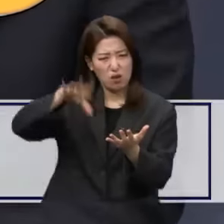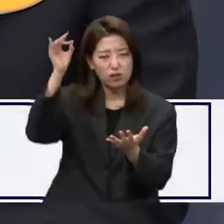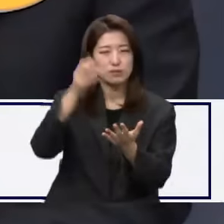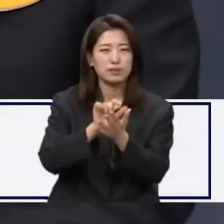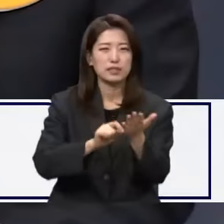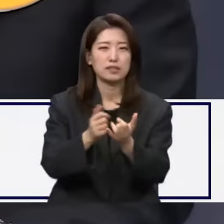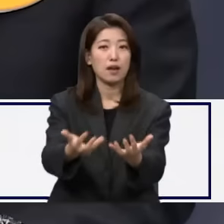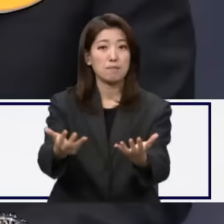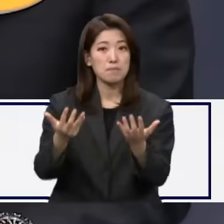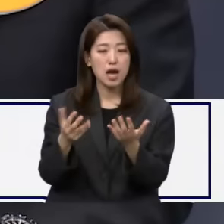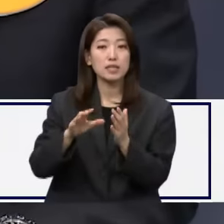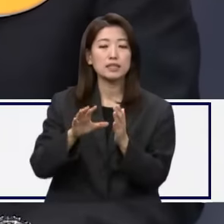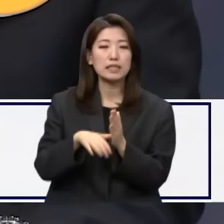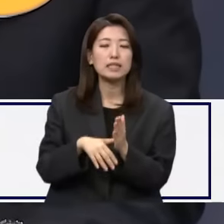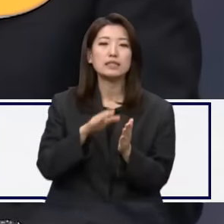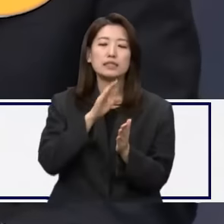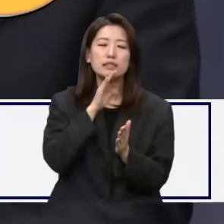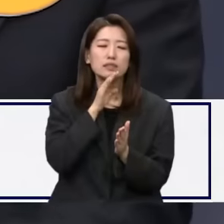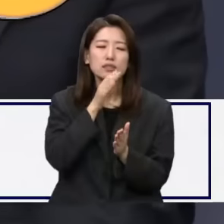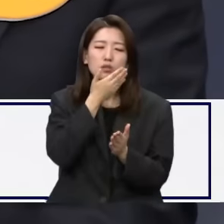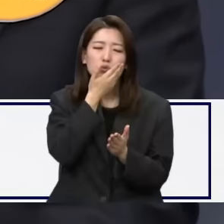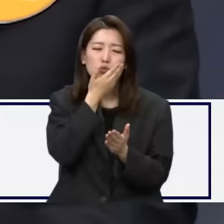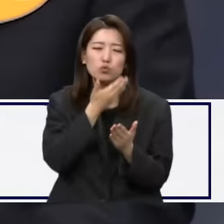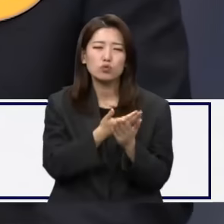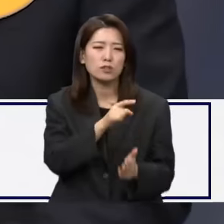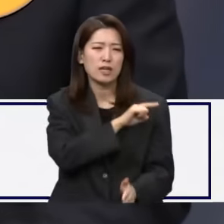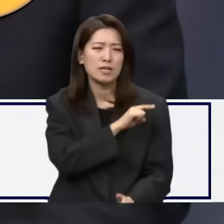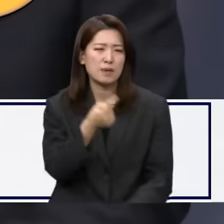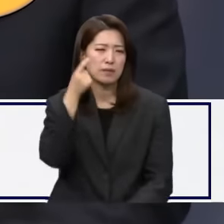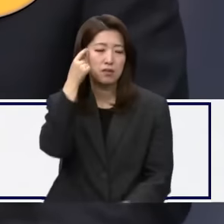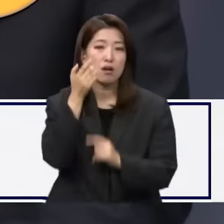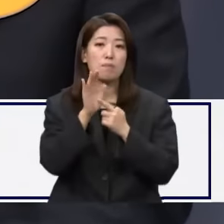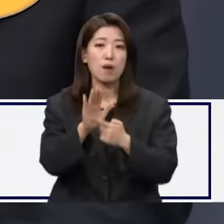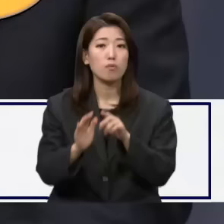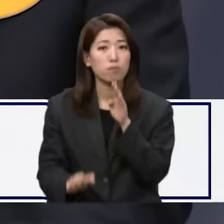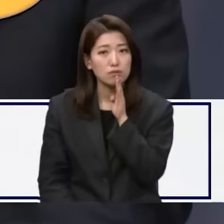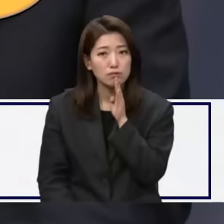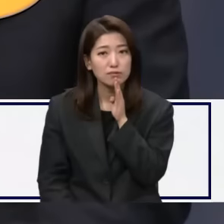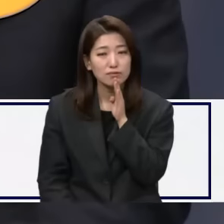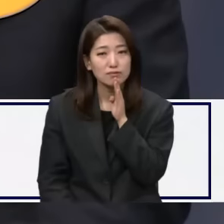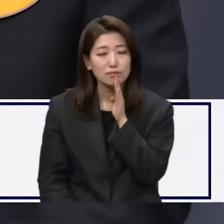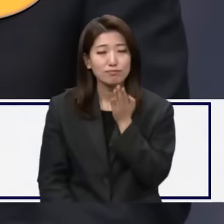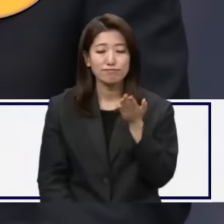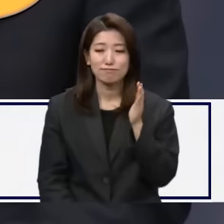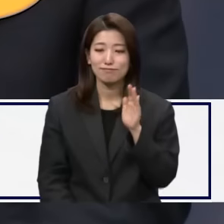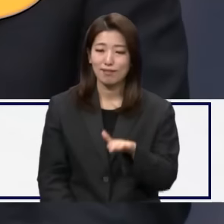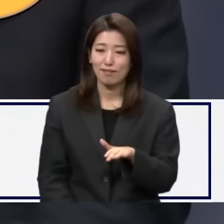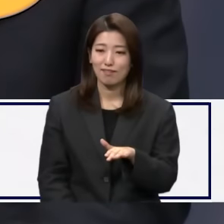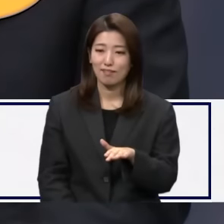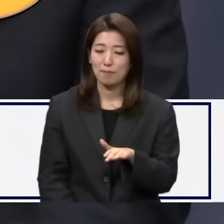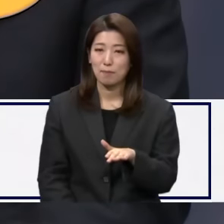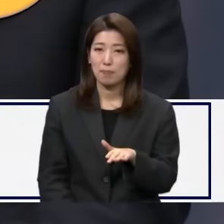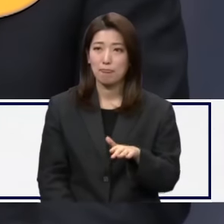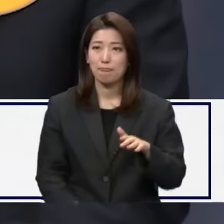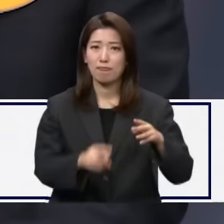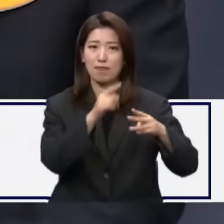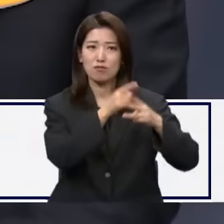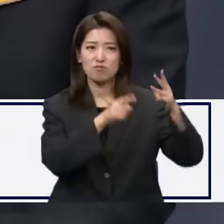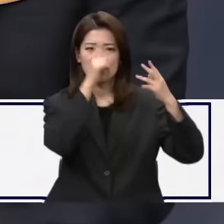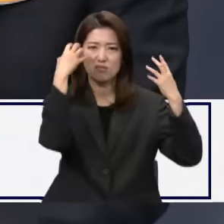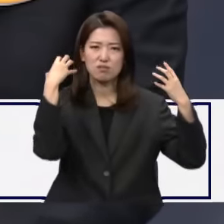최우선이다 얘기인 건데 그 뜻밖에 윤성 대통령이나 윤성 정부가 아니라 한동훈